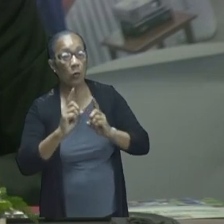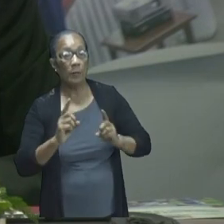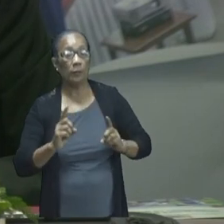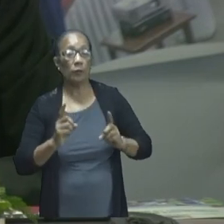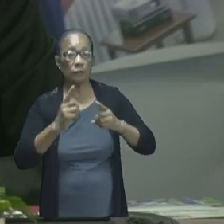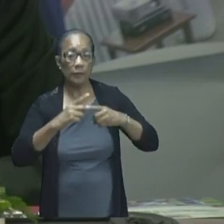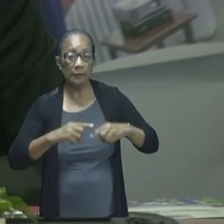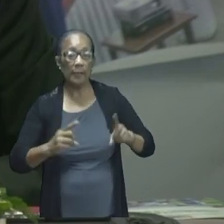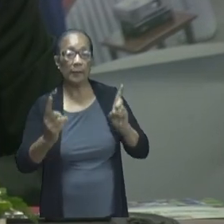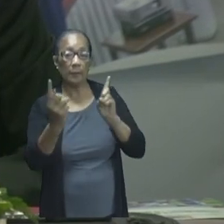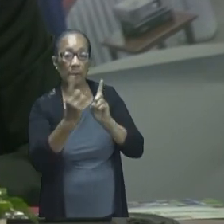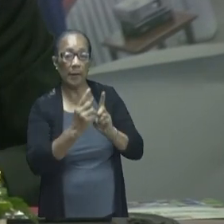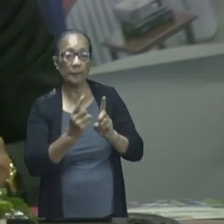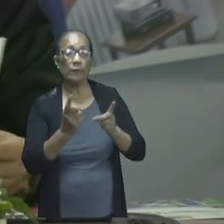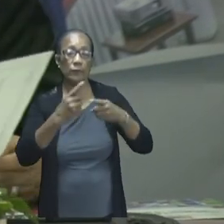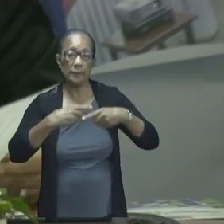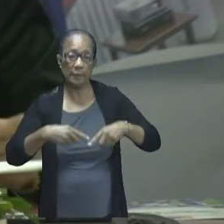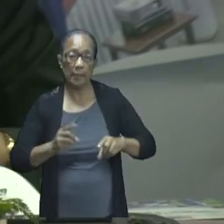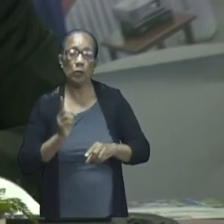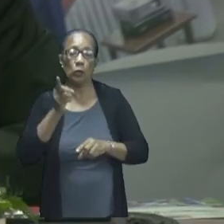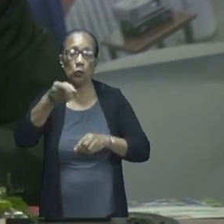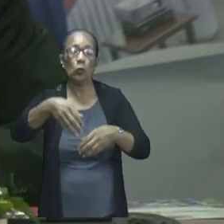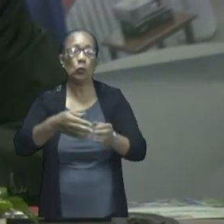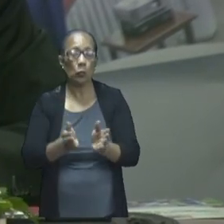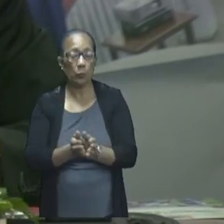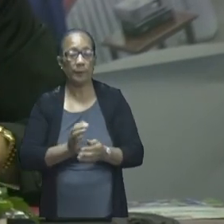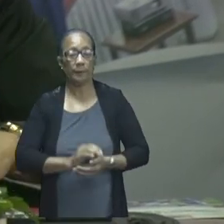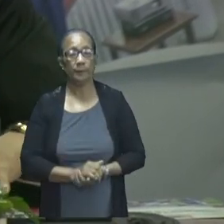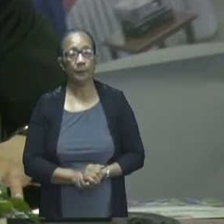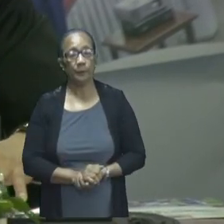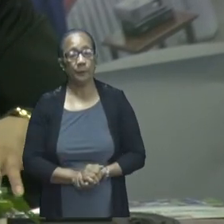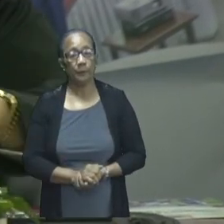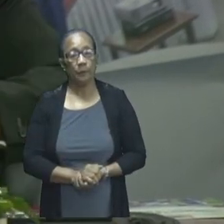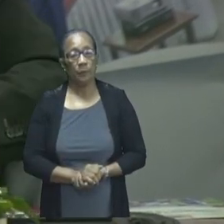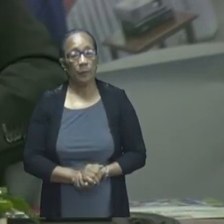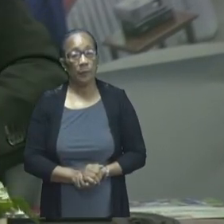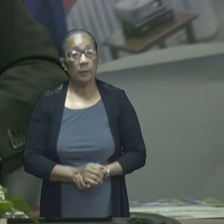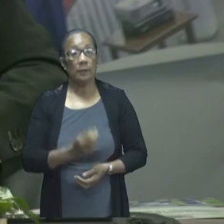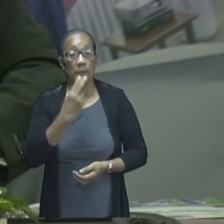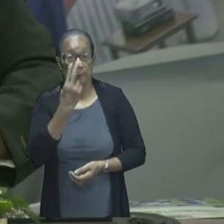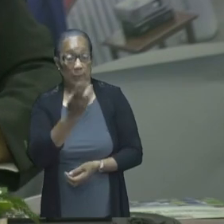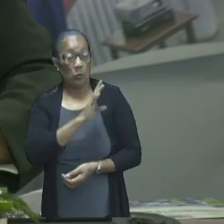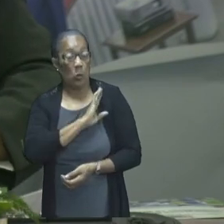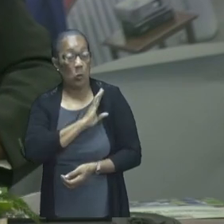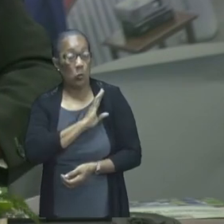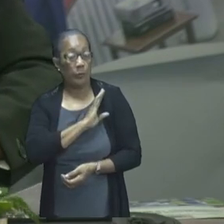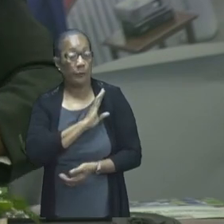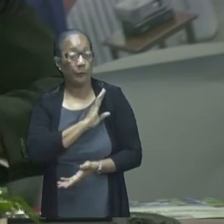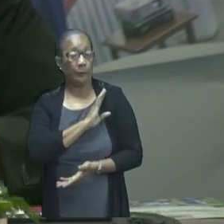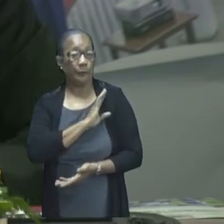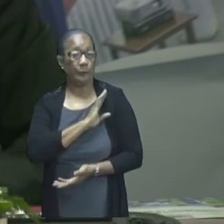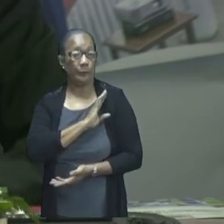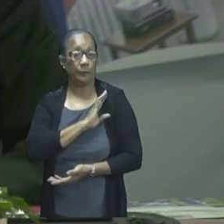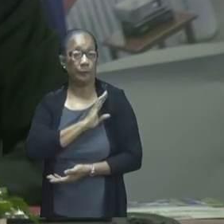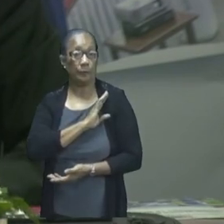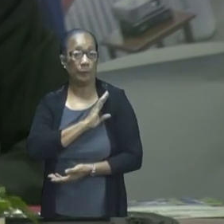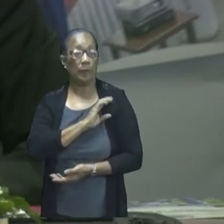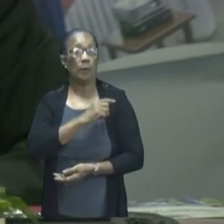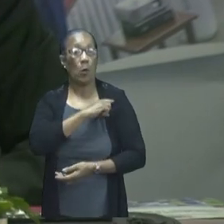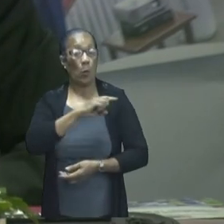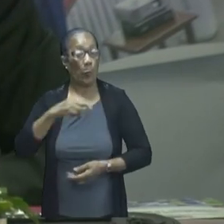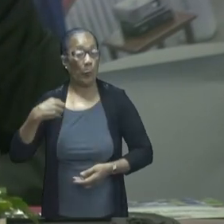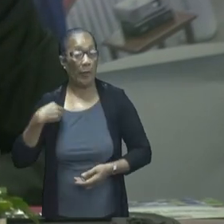doelgroepen met een mes om je ziet het namelijk dat wij